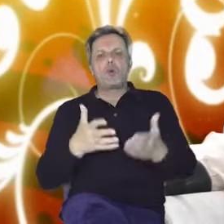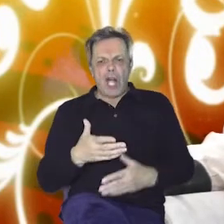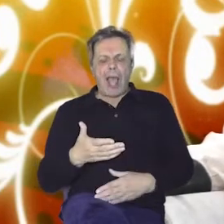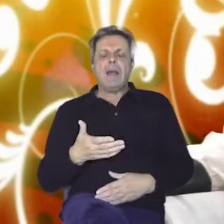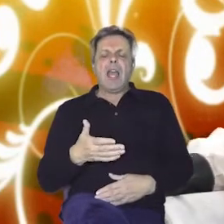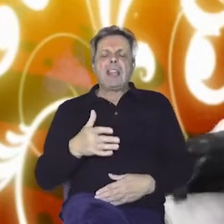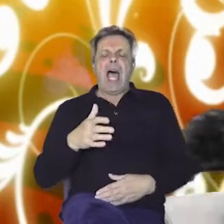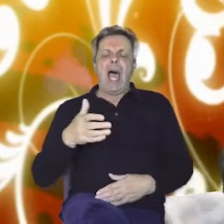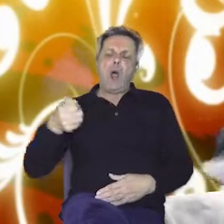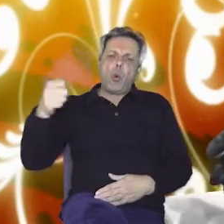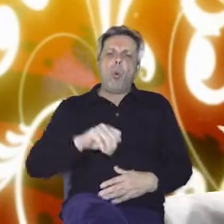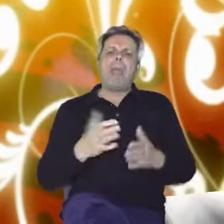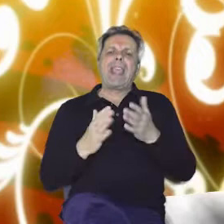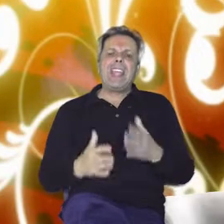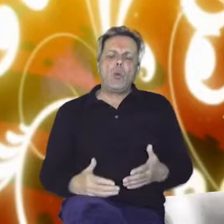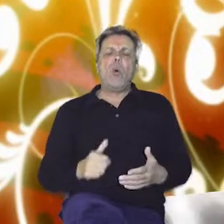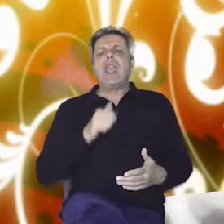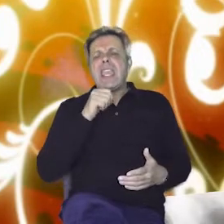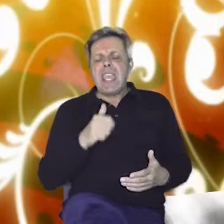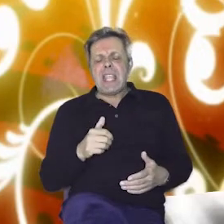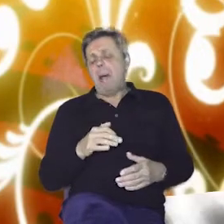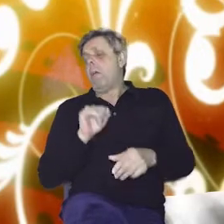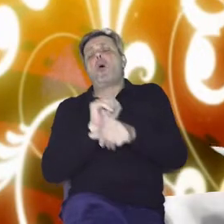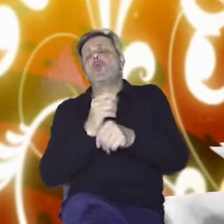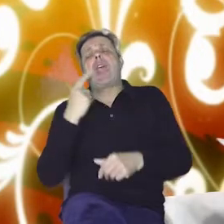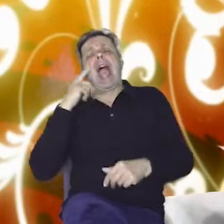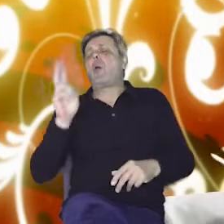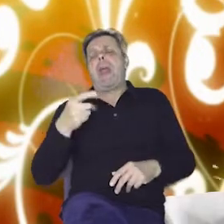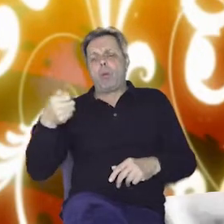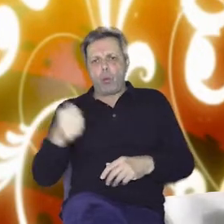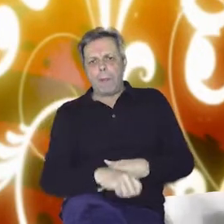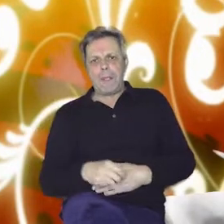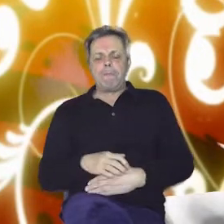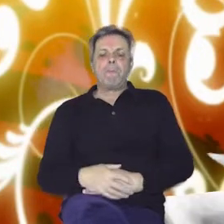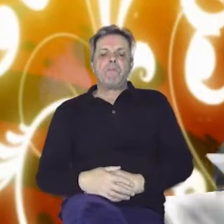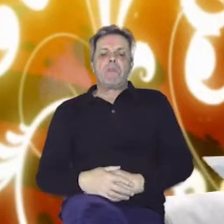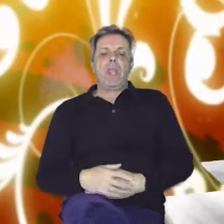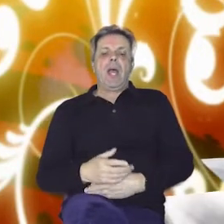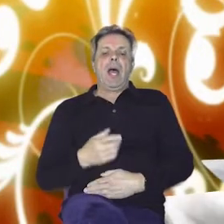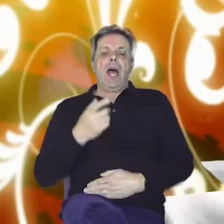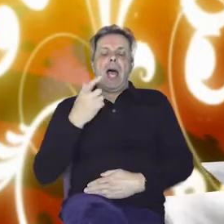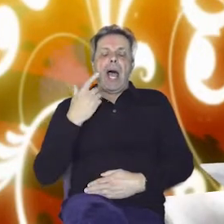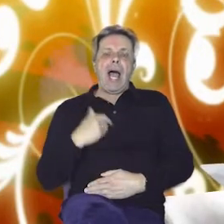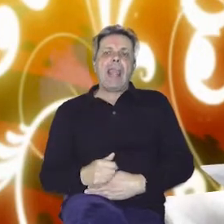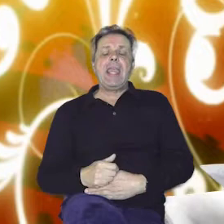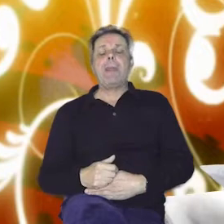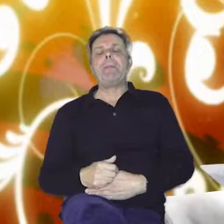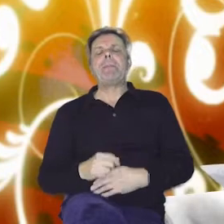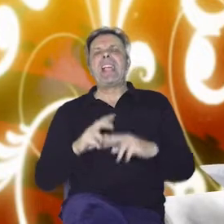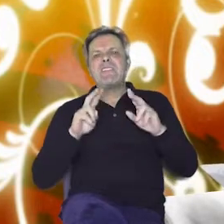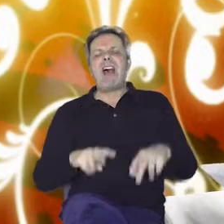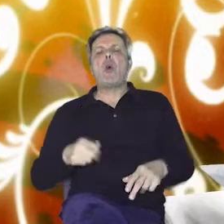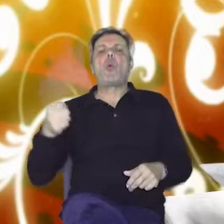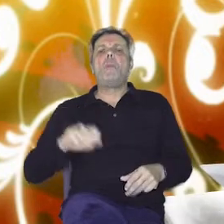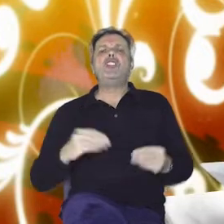na bilo koji način, da si posude ako ne mogu kupiti, a da žrtvuju i da si kupe, jer će si zaista kupiti